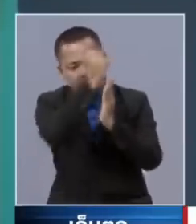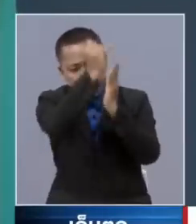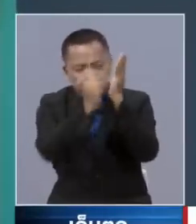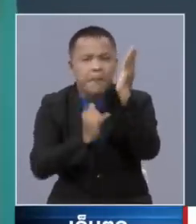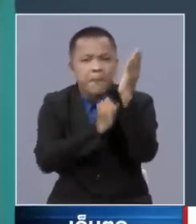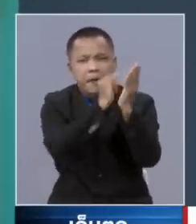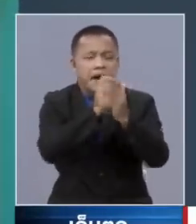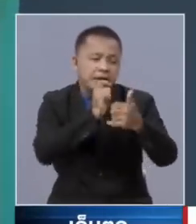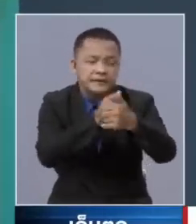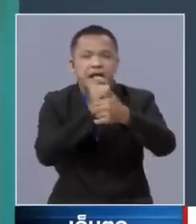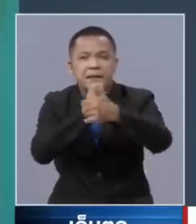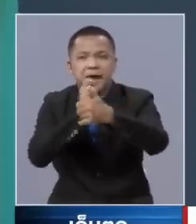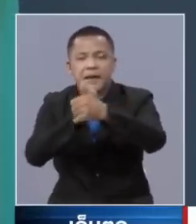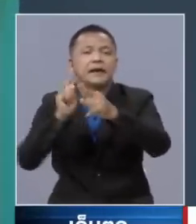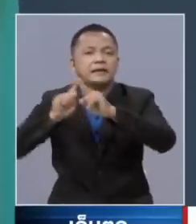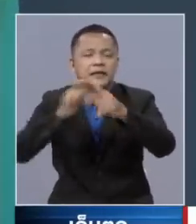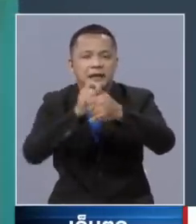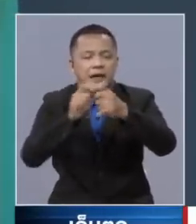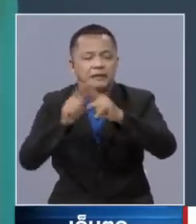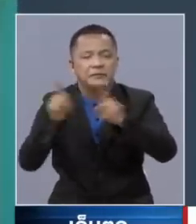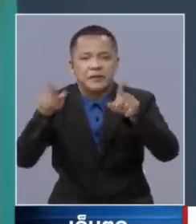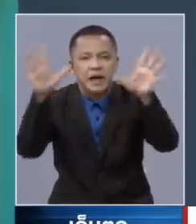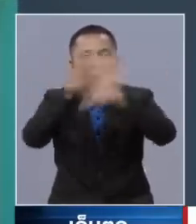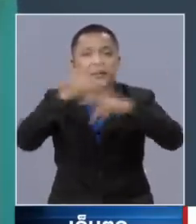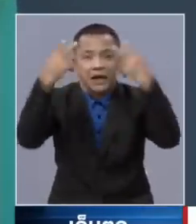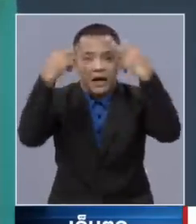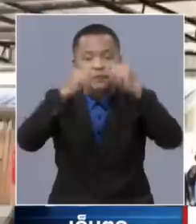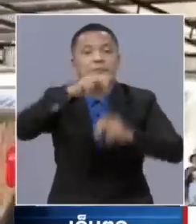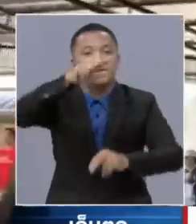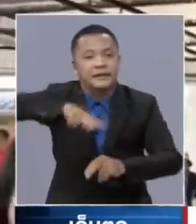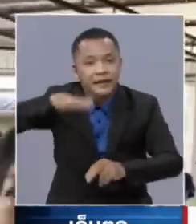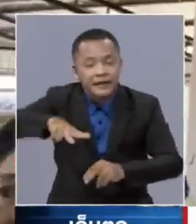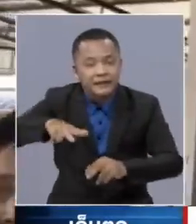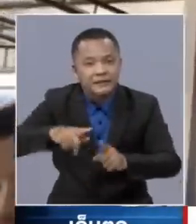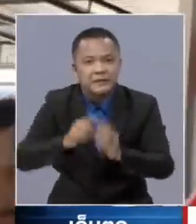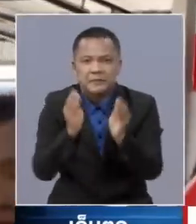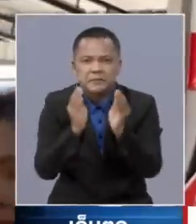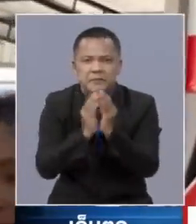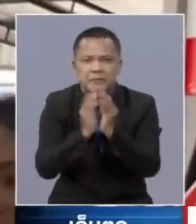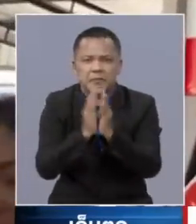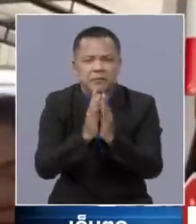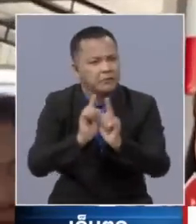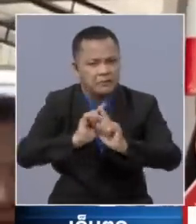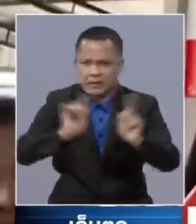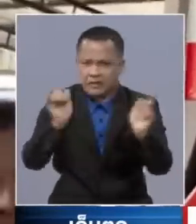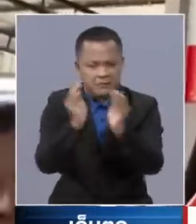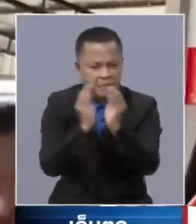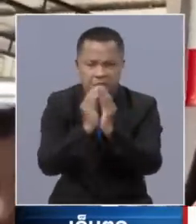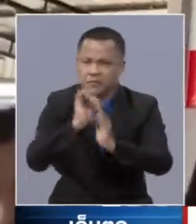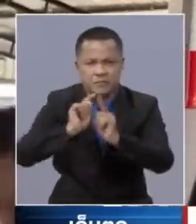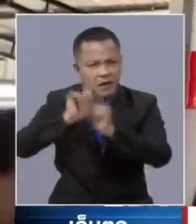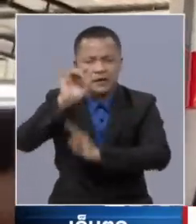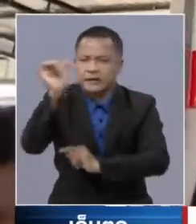ทีสัมภาษณ์กันทุกประเด็นเสมือนหนึ่งว่าเป็นนายกของเพื่อไทยไปแล้วเนี่ยคะแนนไม่ได้ดีเท่าที่ควรนะ คือก็ไม่ได้ขึ้นม